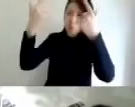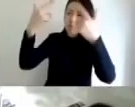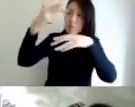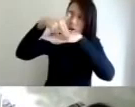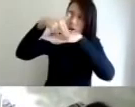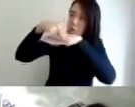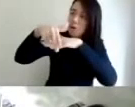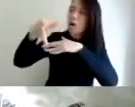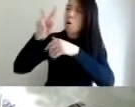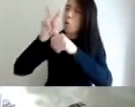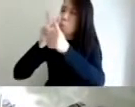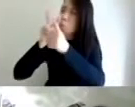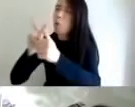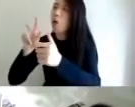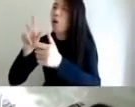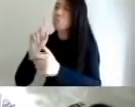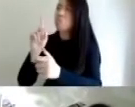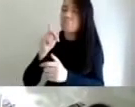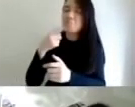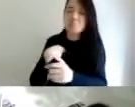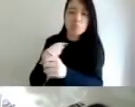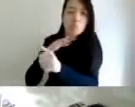喎。